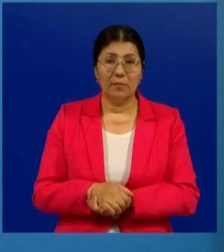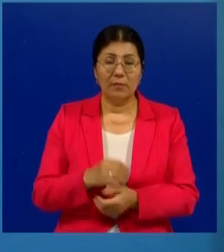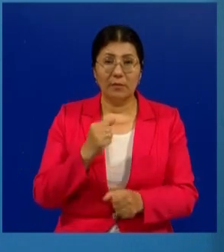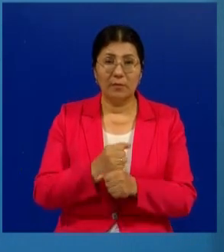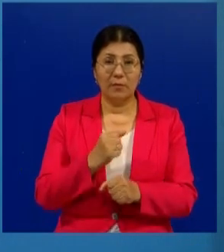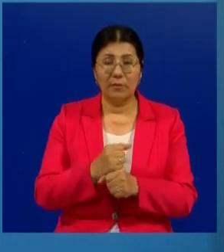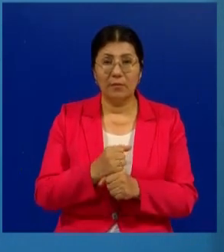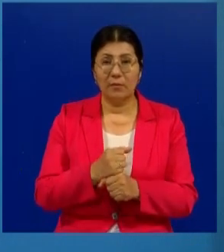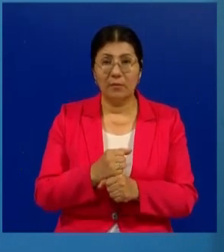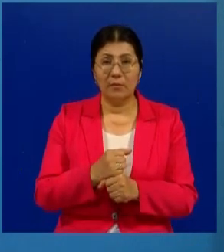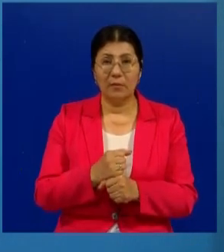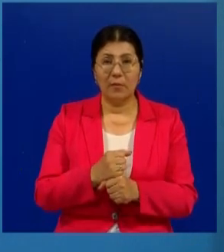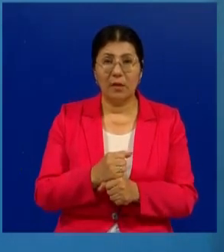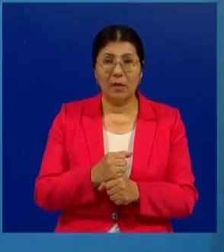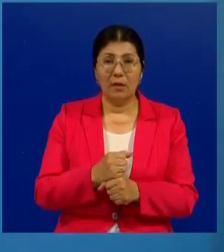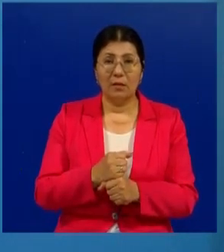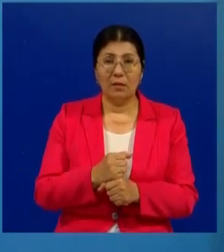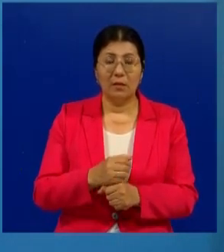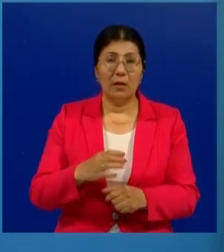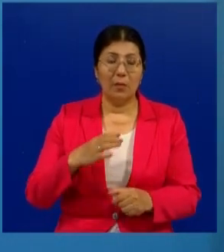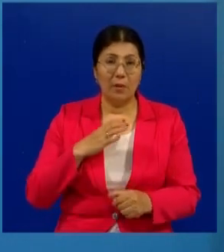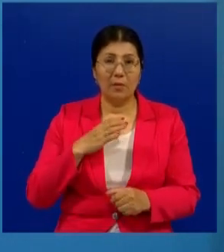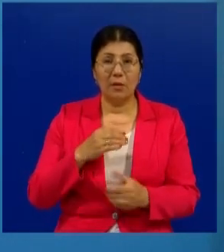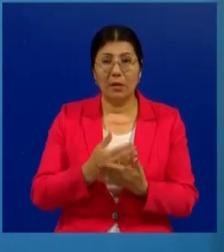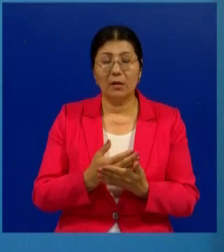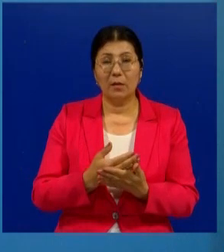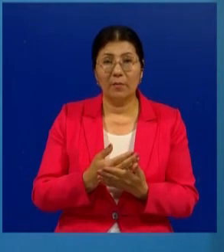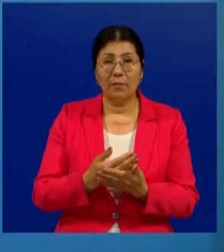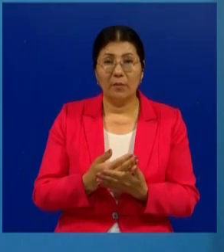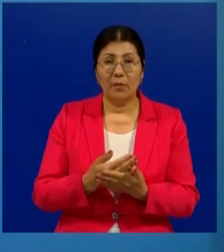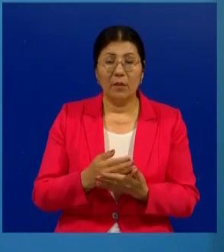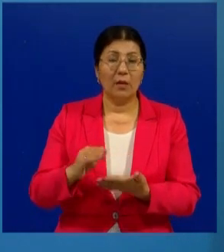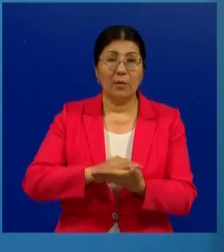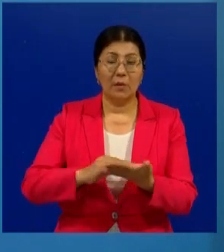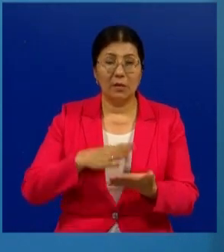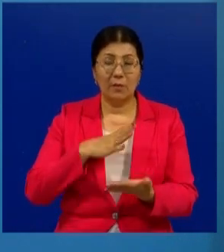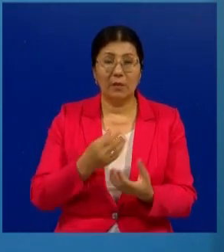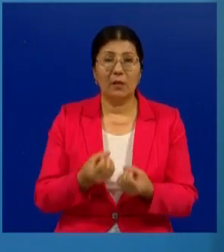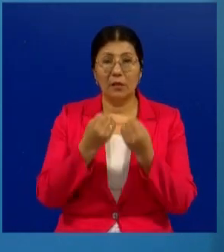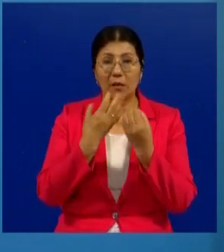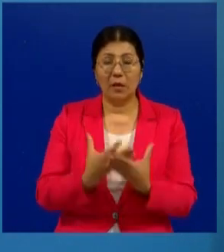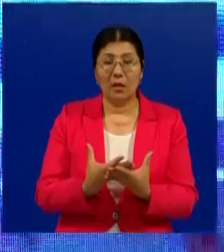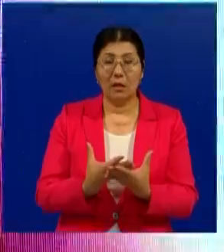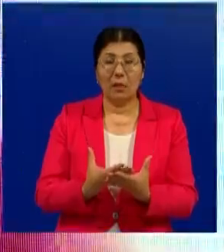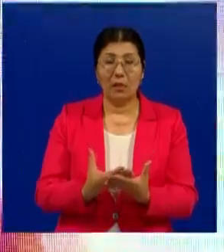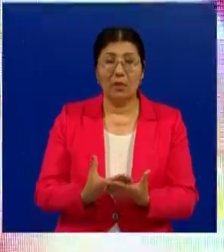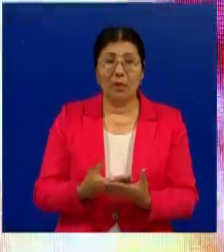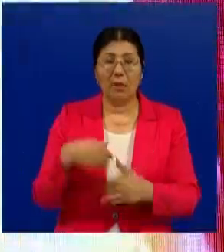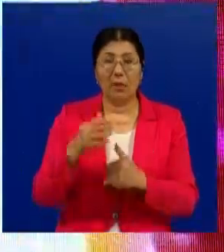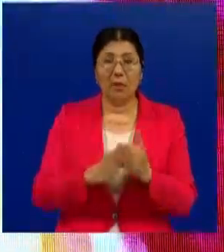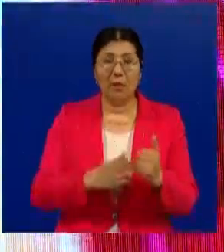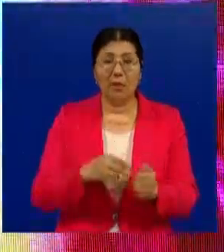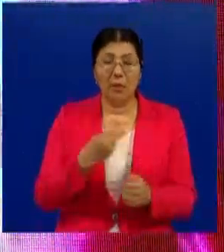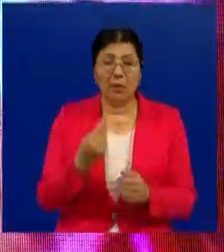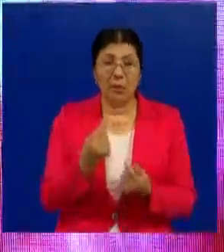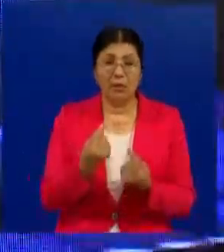депутаттарының жағдайы жа соларды билікке беріп, көбіне байларды қуғында алған деп жазылып кетті. Ашындығына келгенде қарапайым кәдімгі қолында бір-екі сиыры бар,